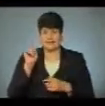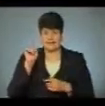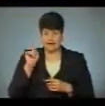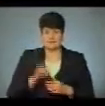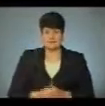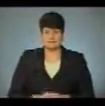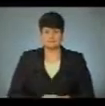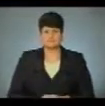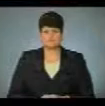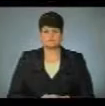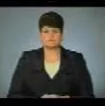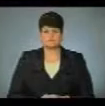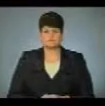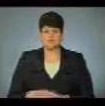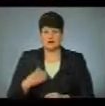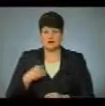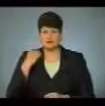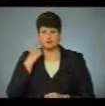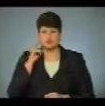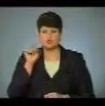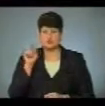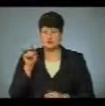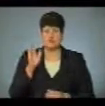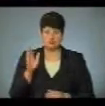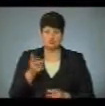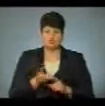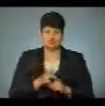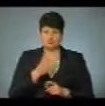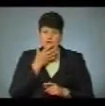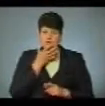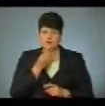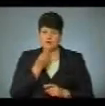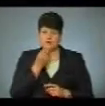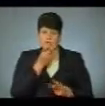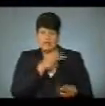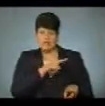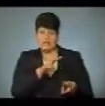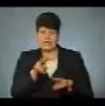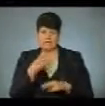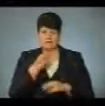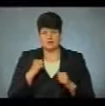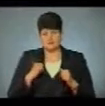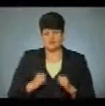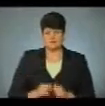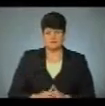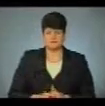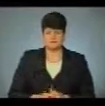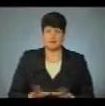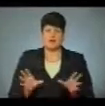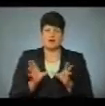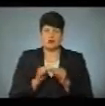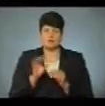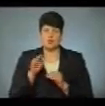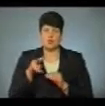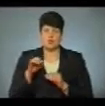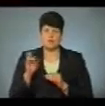Так, Санька? Я думаю, що там буде дуже гарний краєвид. Я спокійна. Разом з Олександрою на